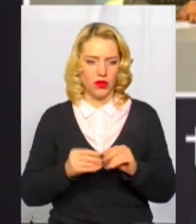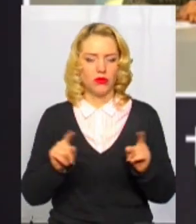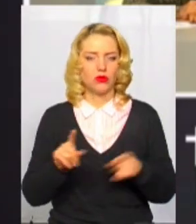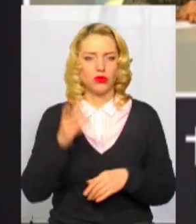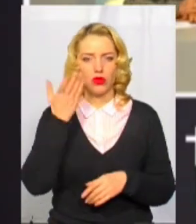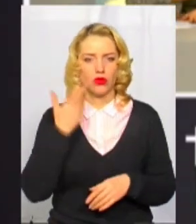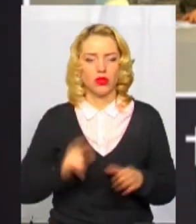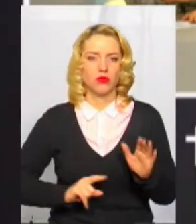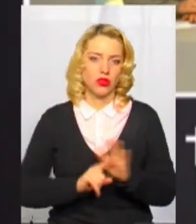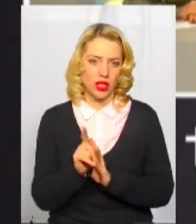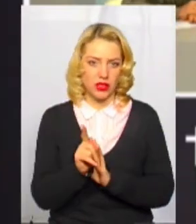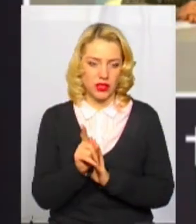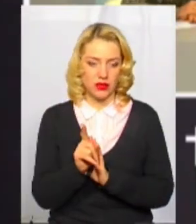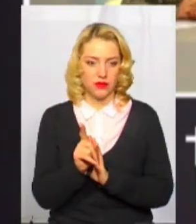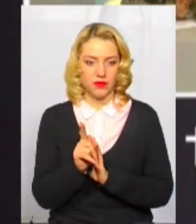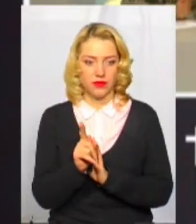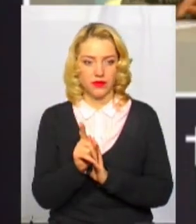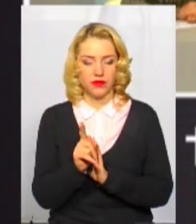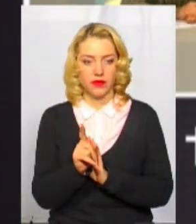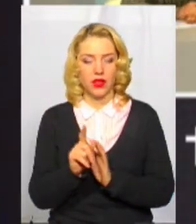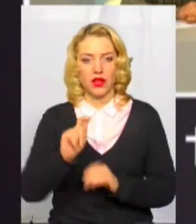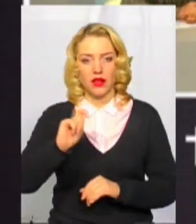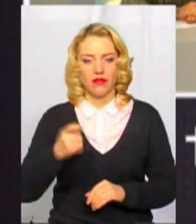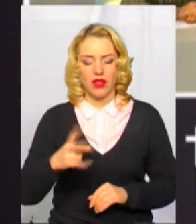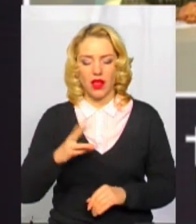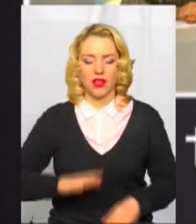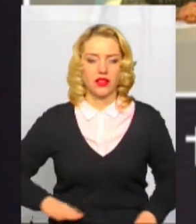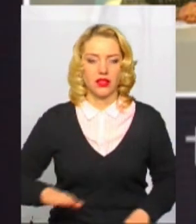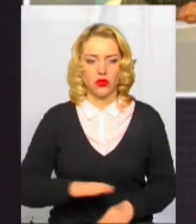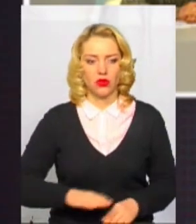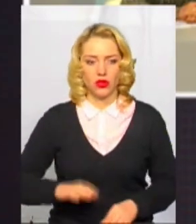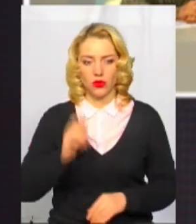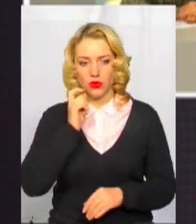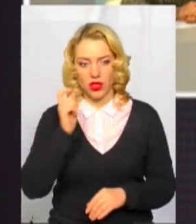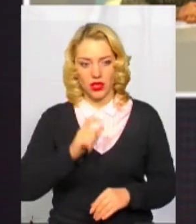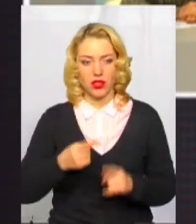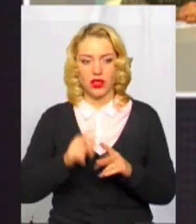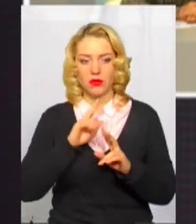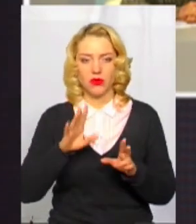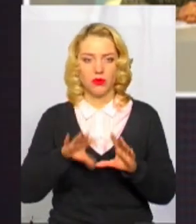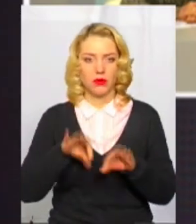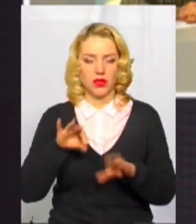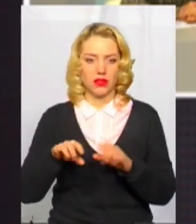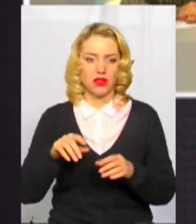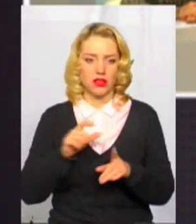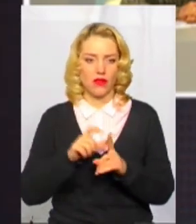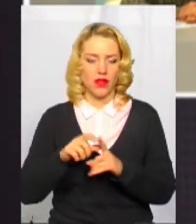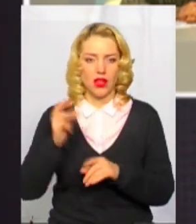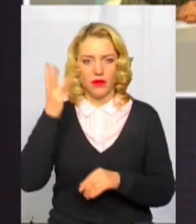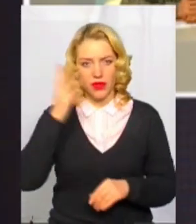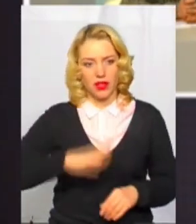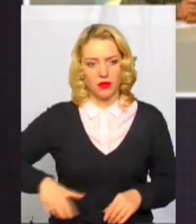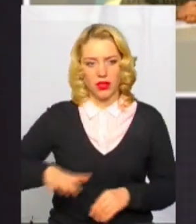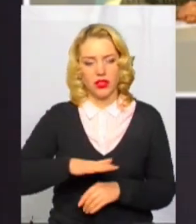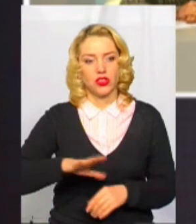коли почалася, скажімо, війна на території України, не будемо підбирати слова, на Хмельниччину